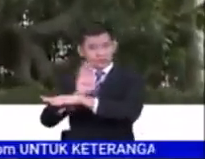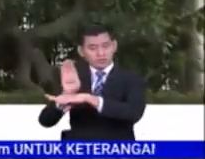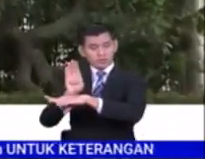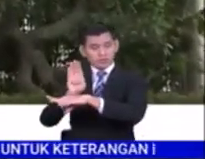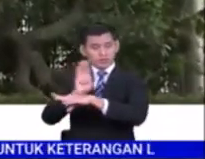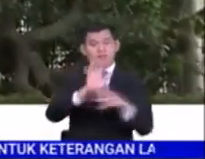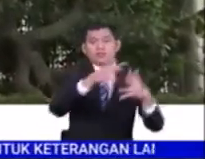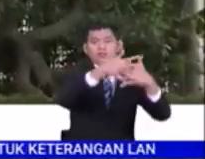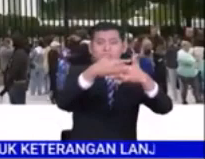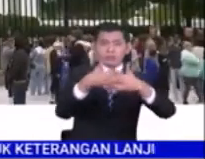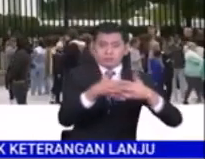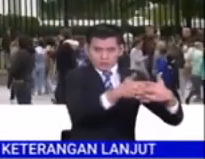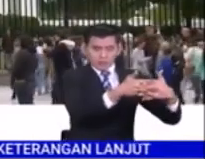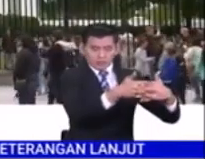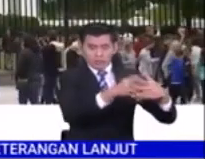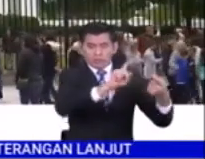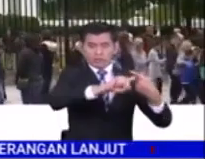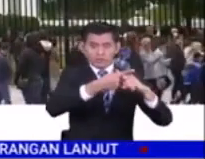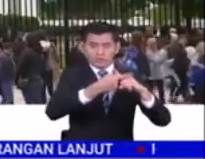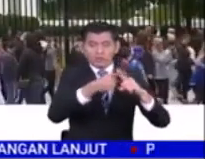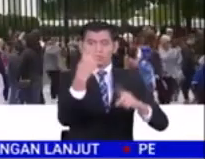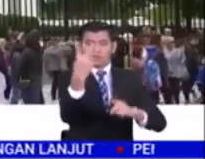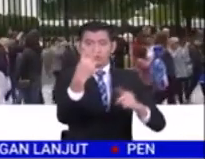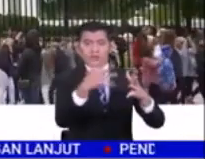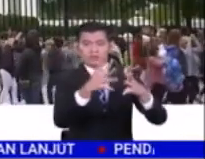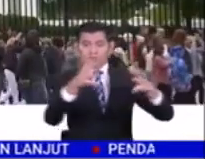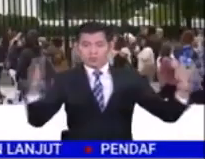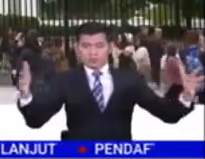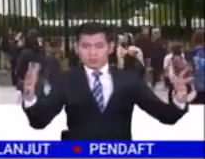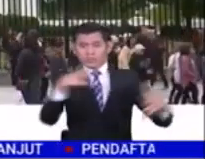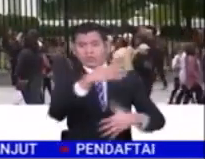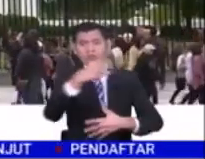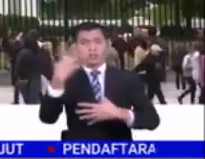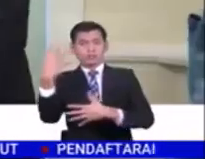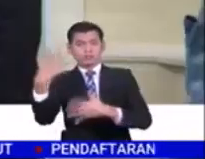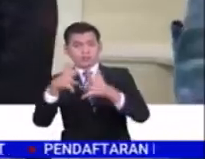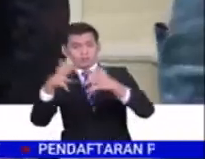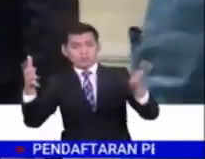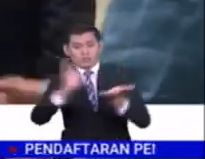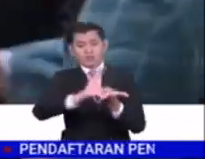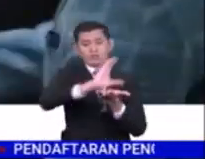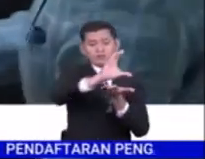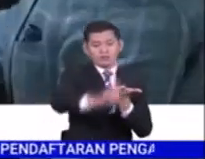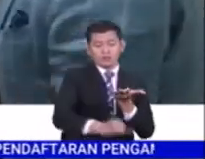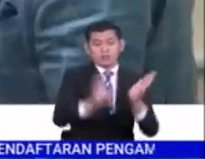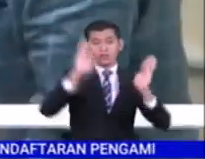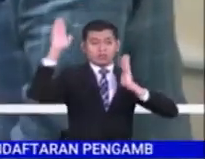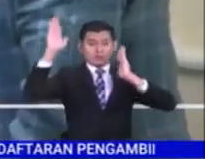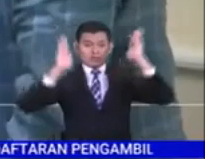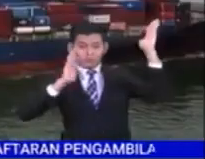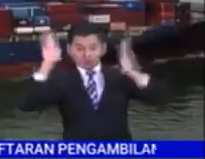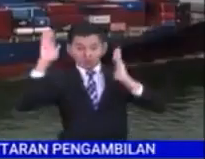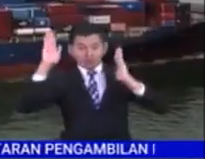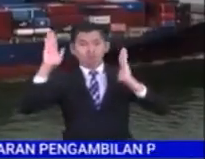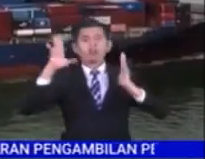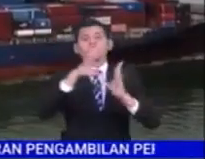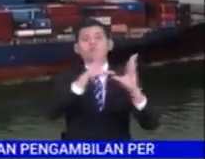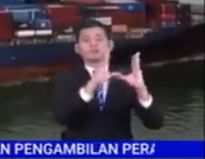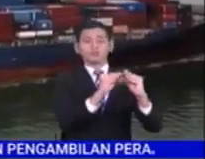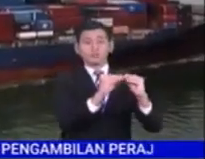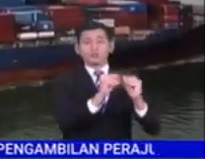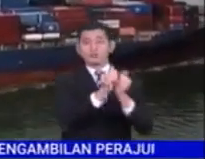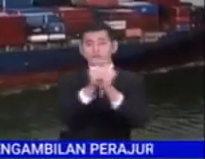AS adalah rakan dagang kedua terbesar dan keempat terbesar dari segi pelaburan di Malaysia. Menurutnya lagi, mesyuarat